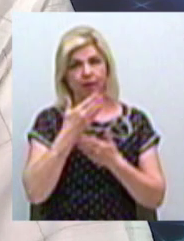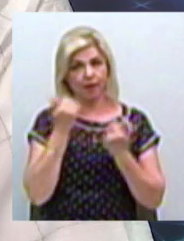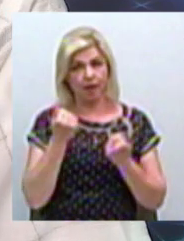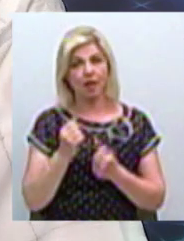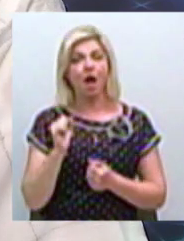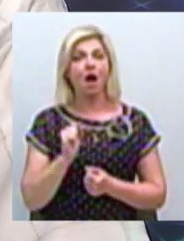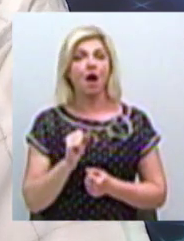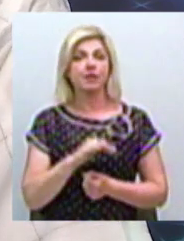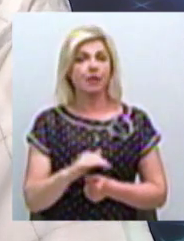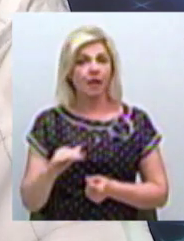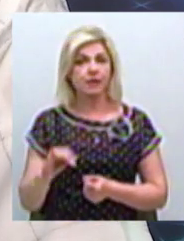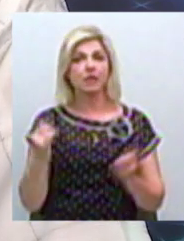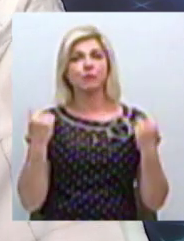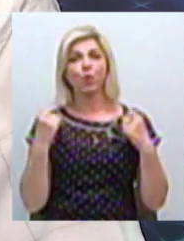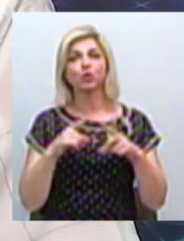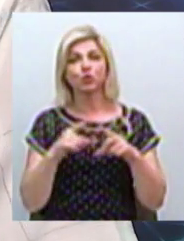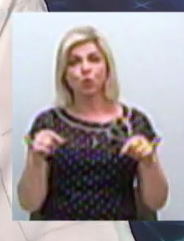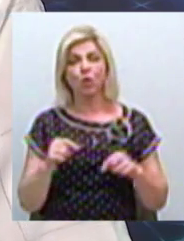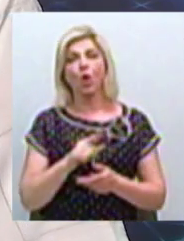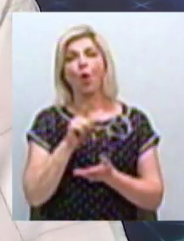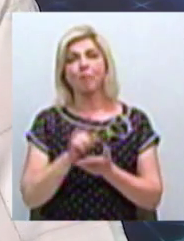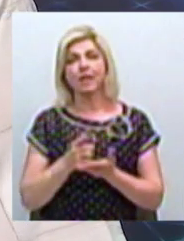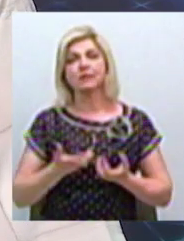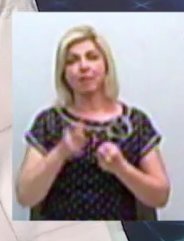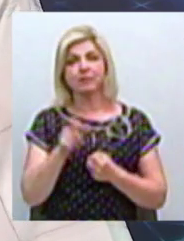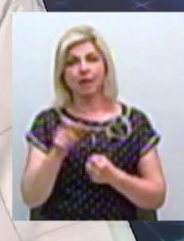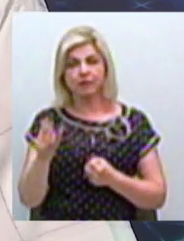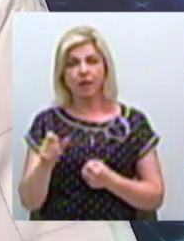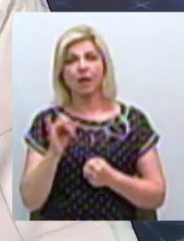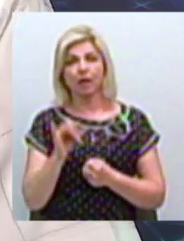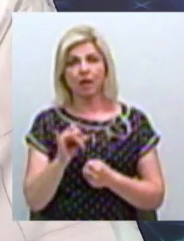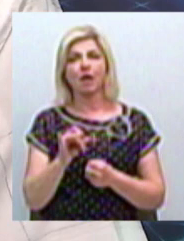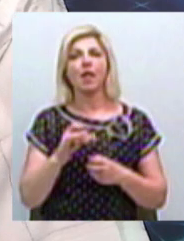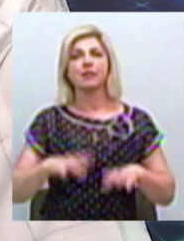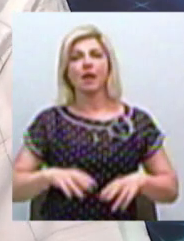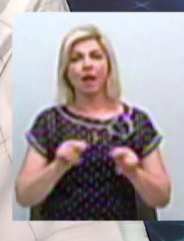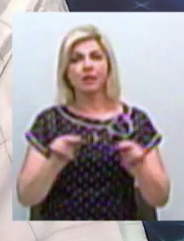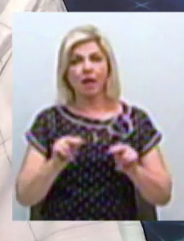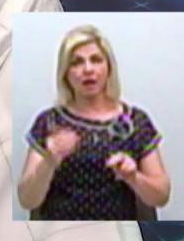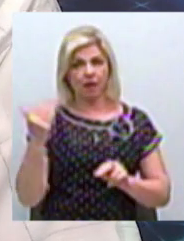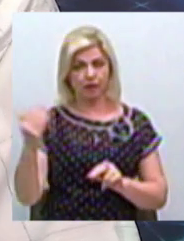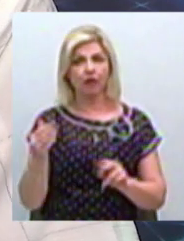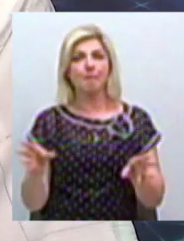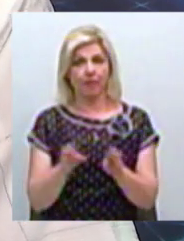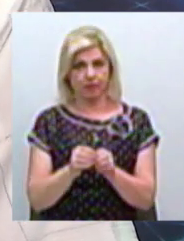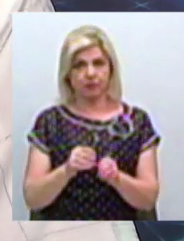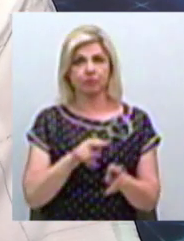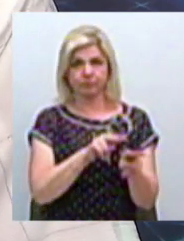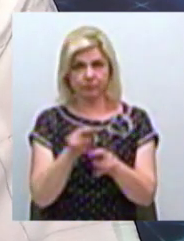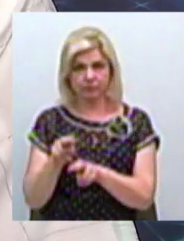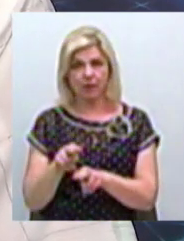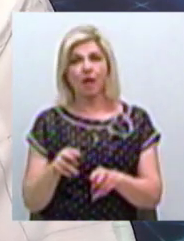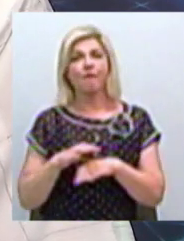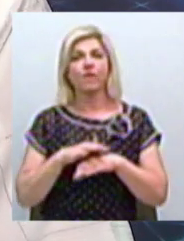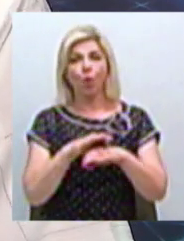то обязанности спасателей там одновременно выполняют тренеры, обученные их, которые выходят вместе с